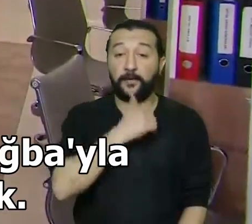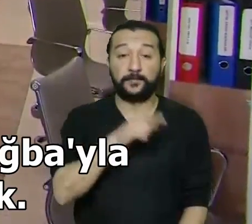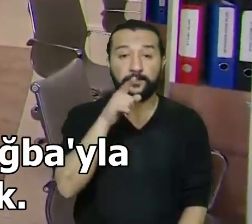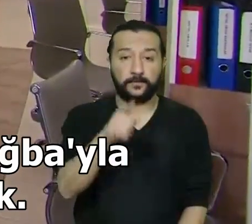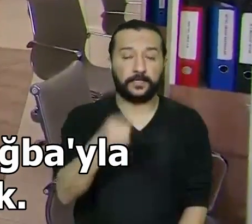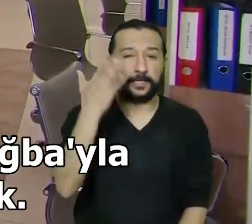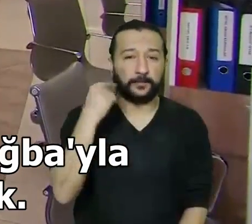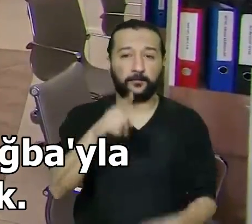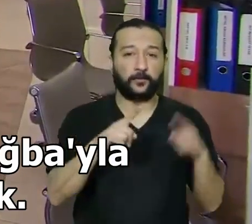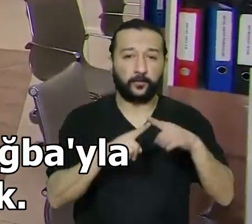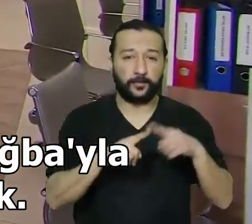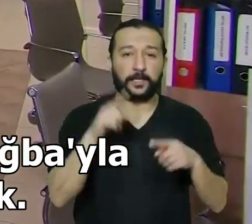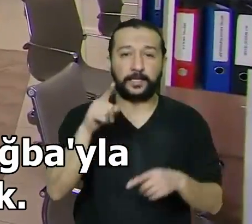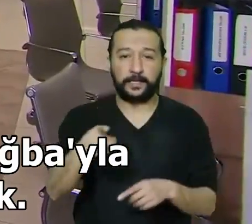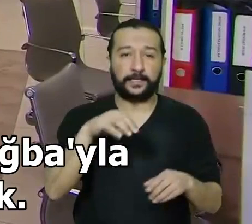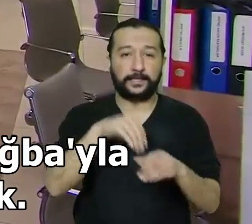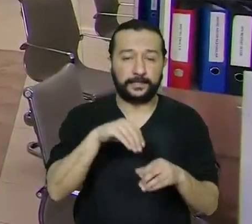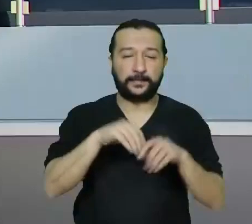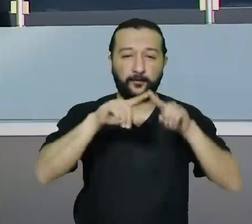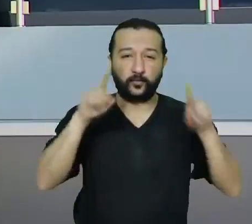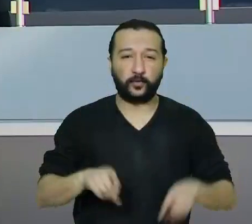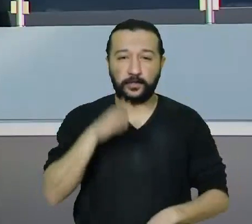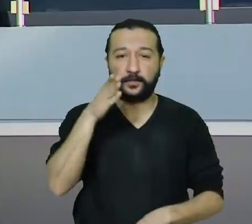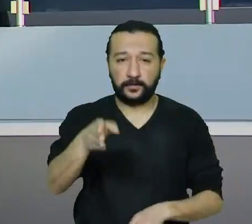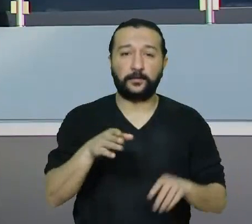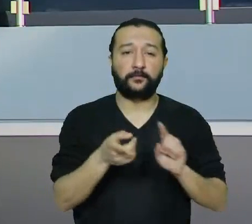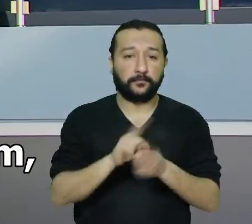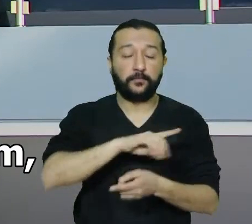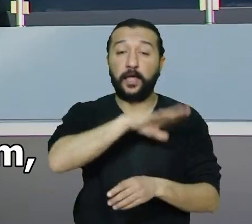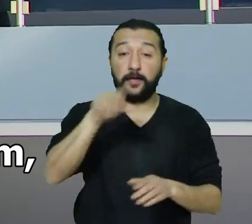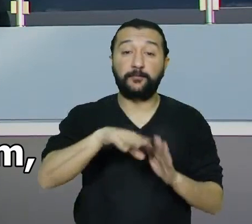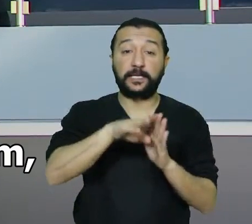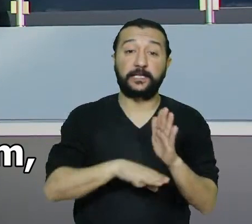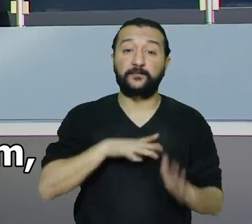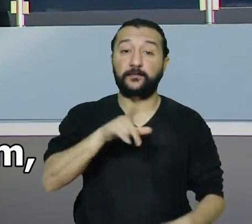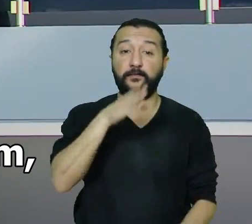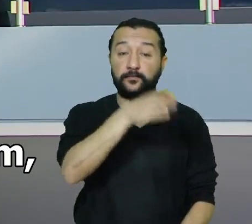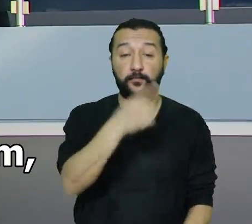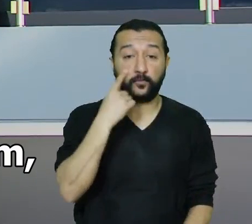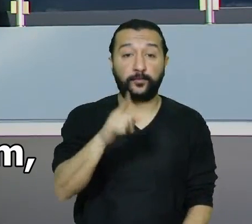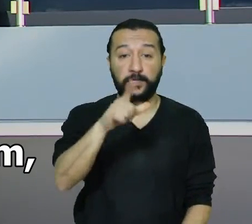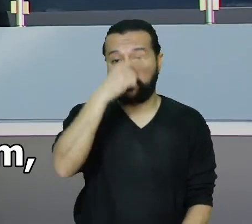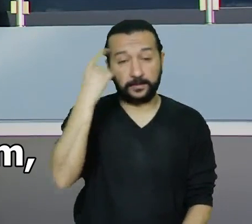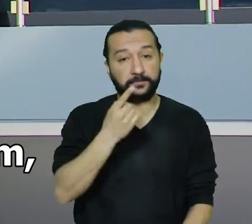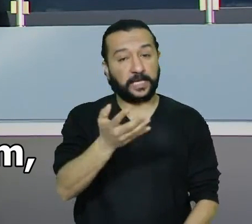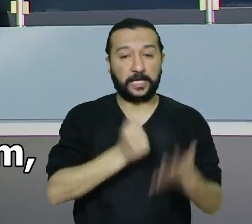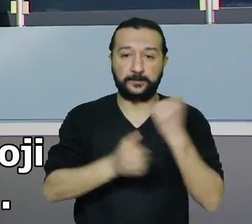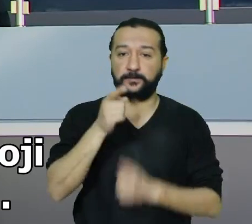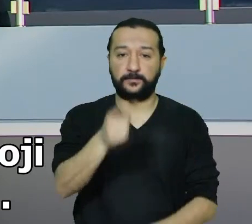Abiciğim. Geçen gün Tuğba ile elektronik marketine gittik. Acayip bir indirim vardı. Mutlaka gidip görmen lazım. Belki bir şeyler